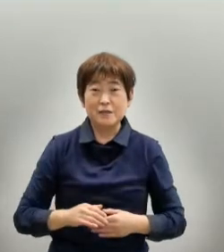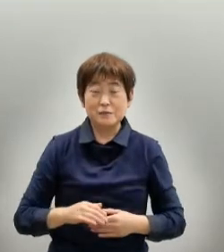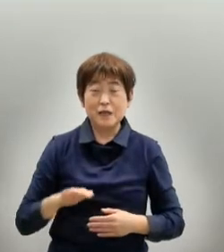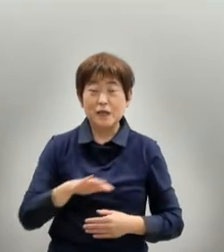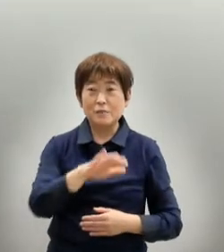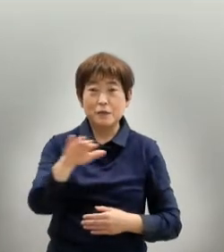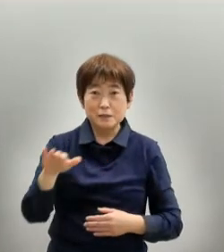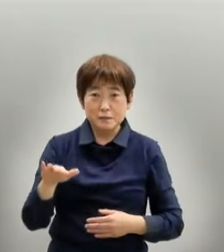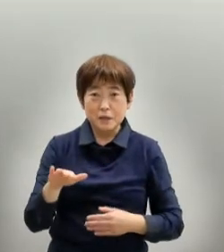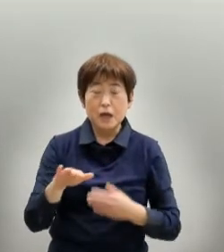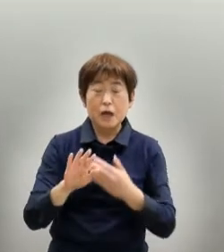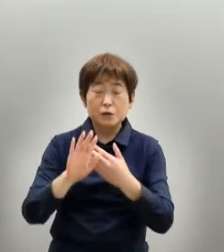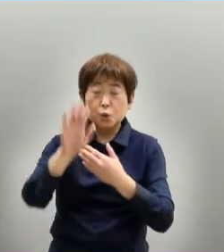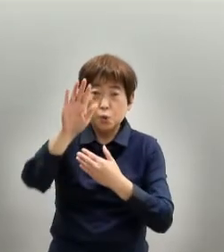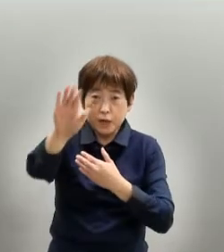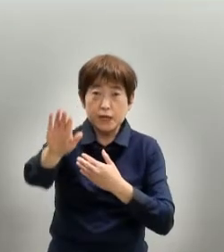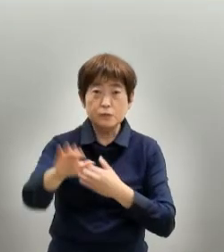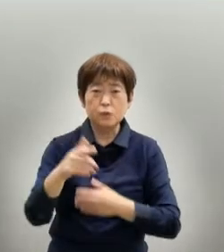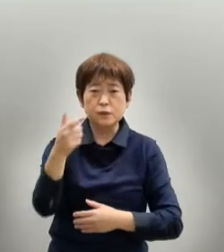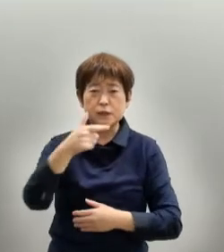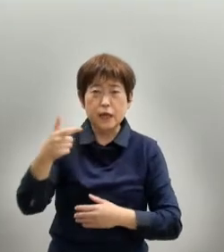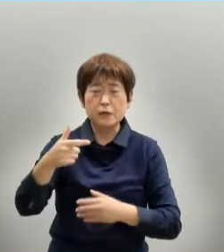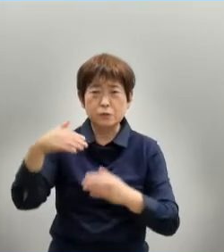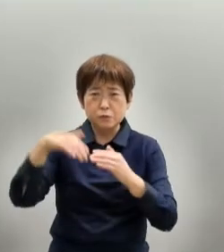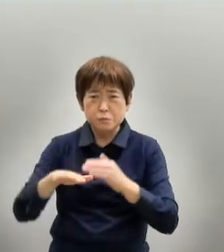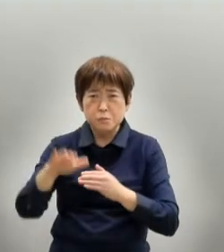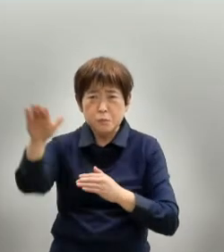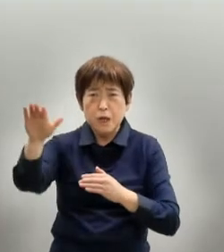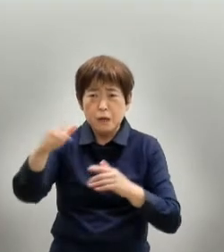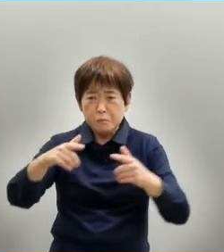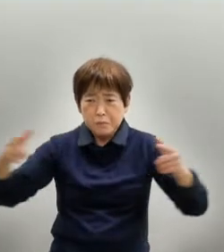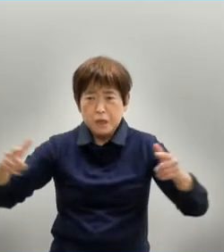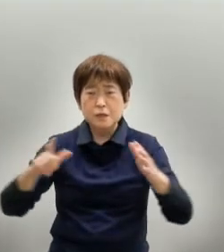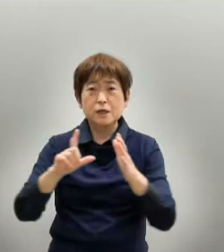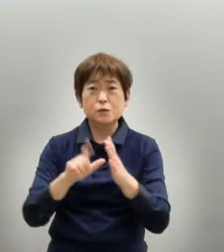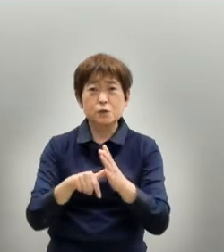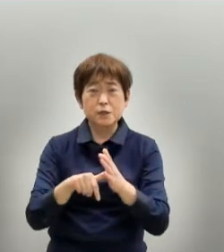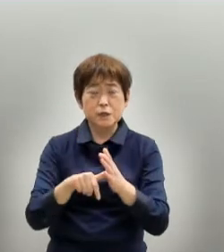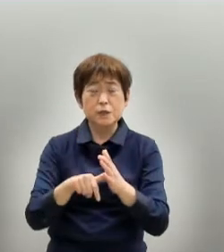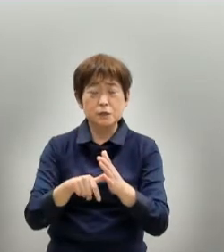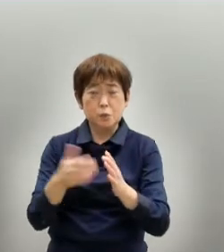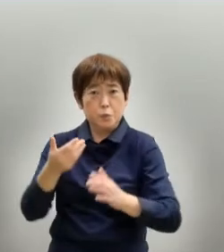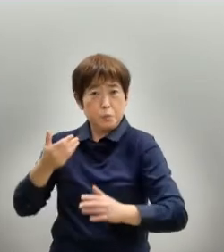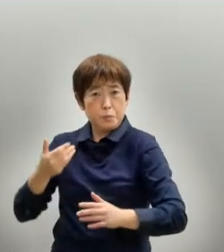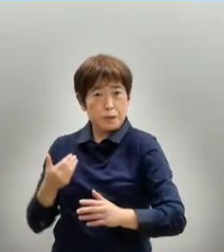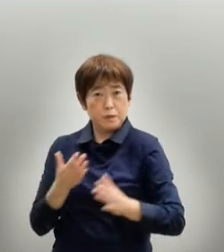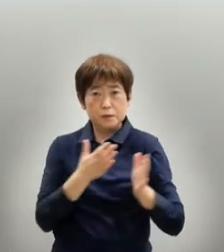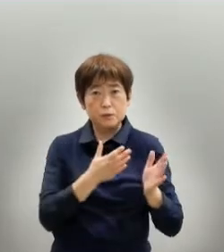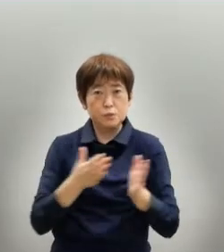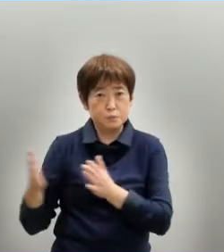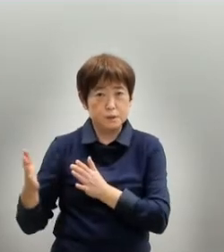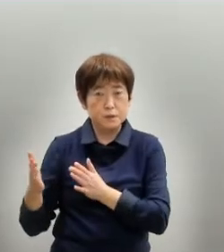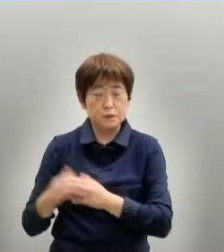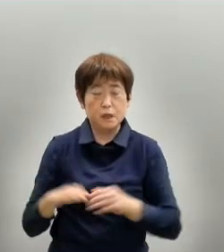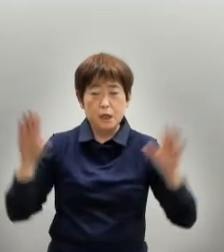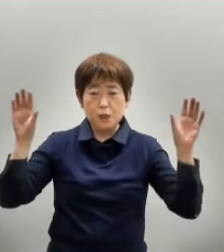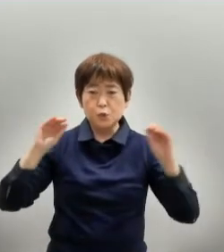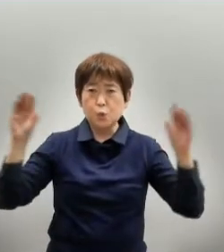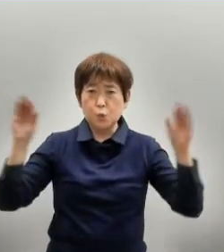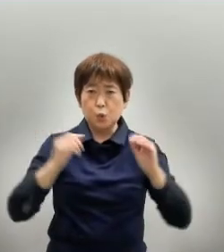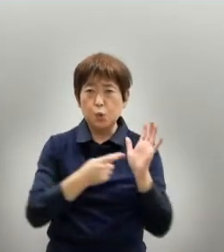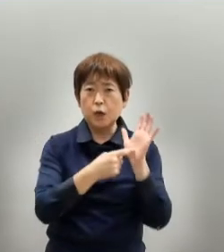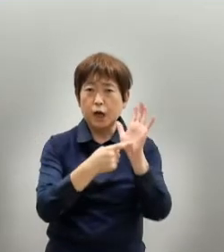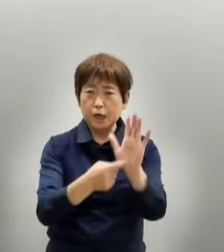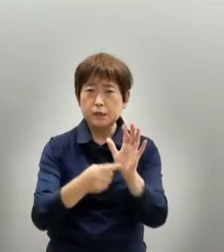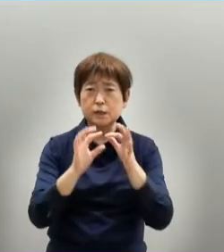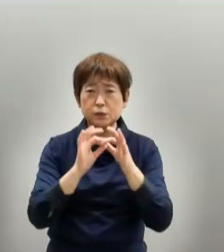ね、第6波に向けてですね、そういう大変な状況になった時のですね、体制だとか情報開示のあり方という